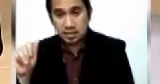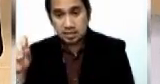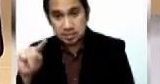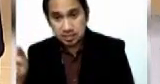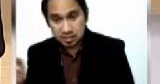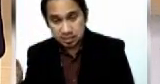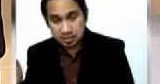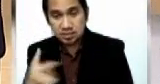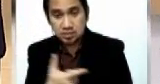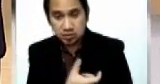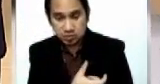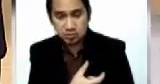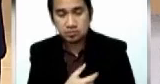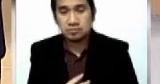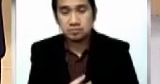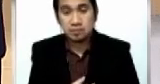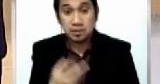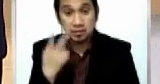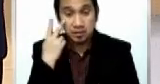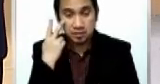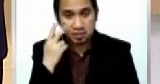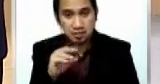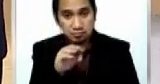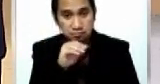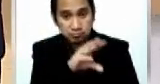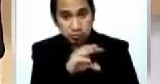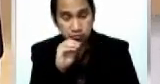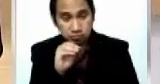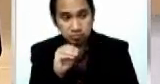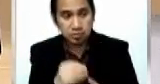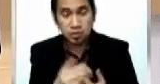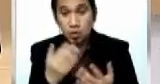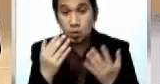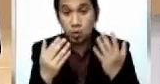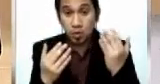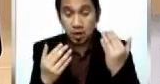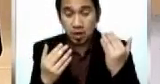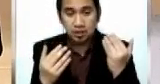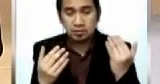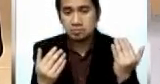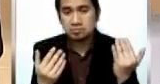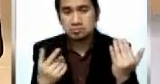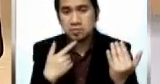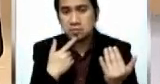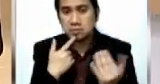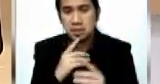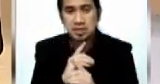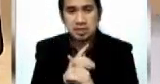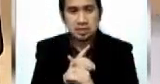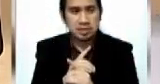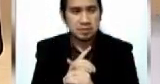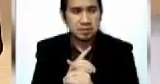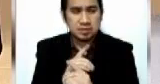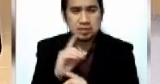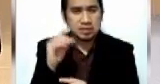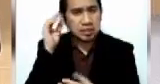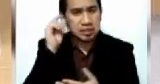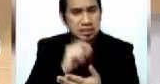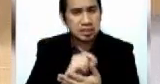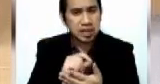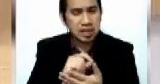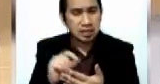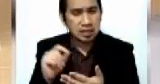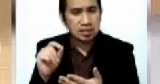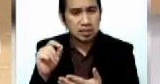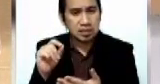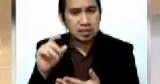sa naliteratuhang nagpabakuna, pero hindi pa raw talaga ay si Defense Secretary Delphine Lorenzana. Ang kanyang paglilinaw sa